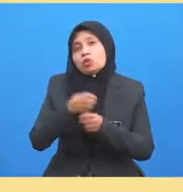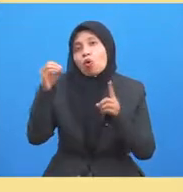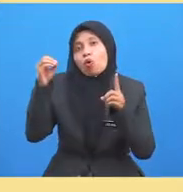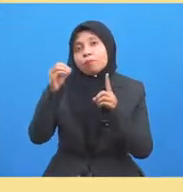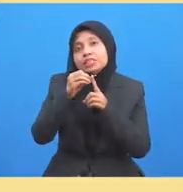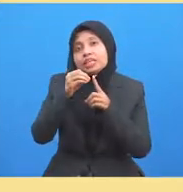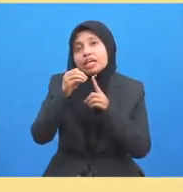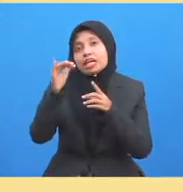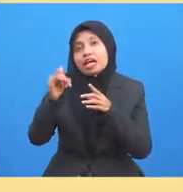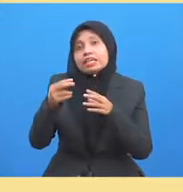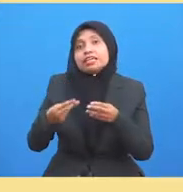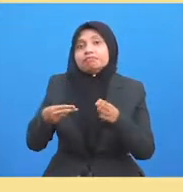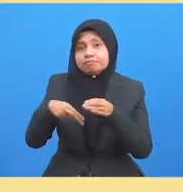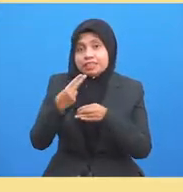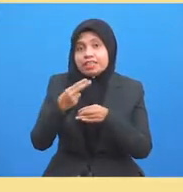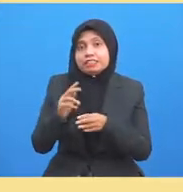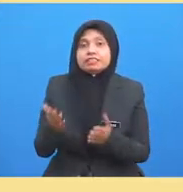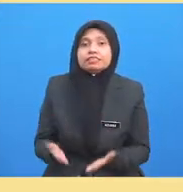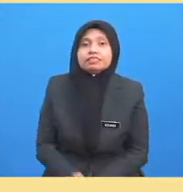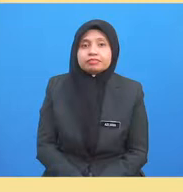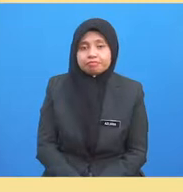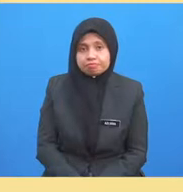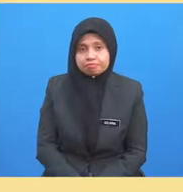yang akan dihasilkan.